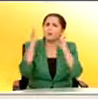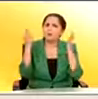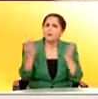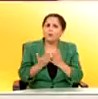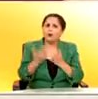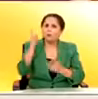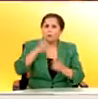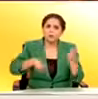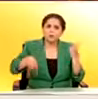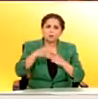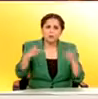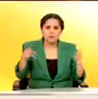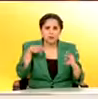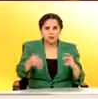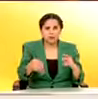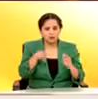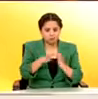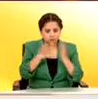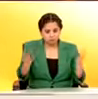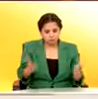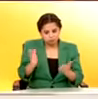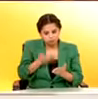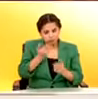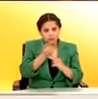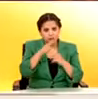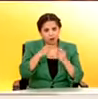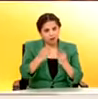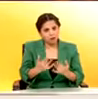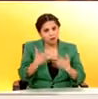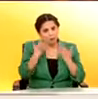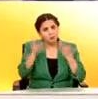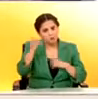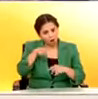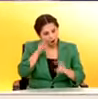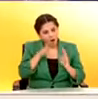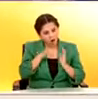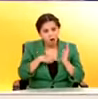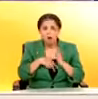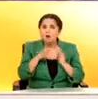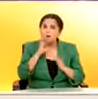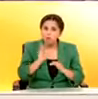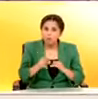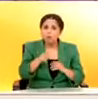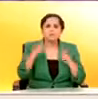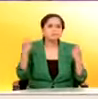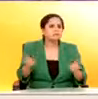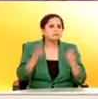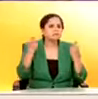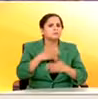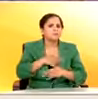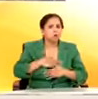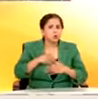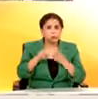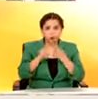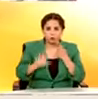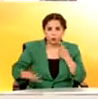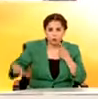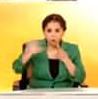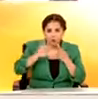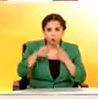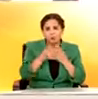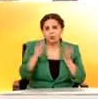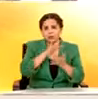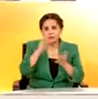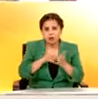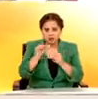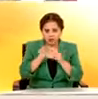के लोग दिव्य ग्रंथ गीता से प्रेरित हो रहे हैं। इस महोत्सव में यूरोप और सेंट्रल